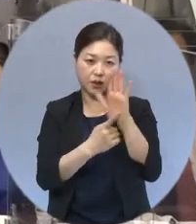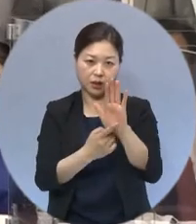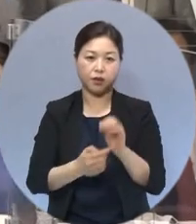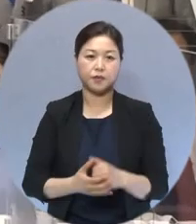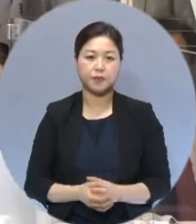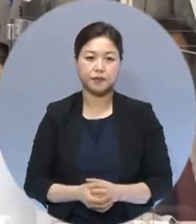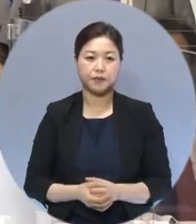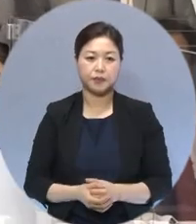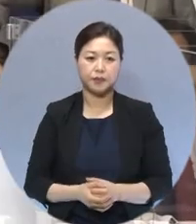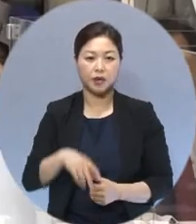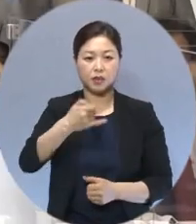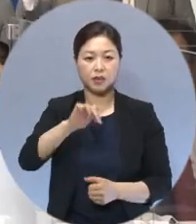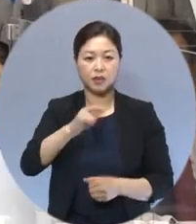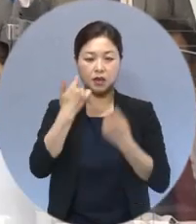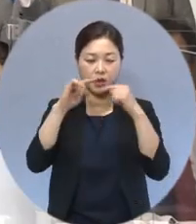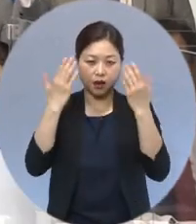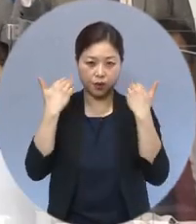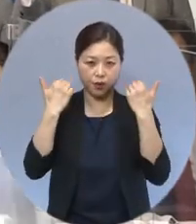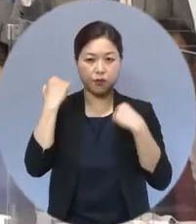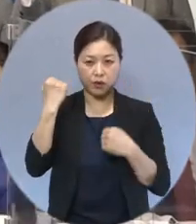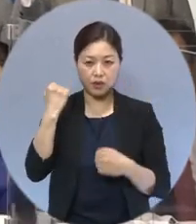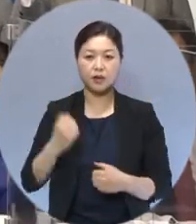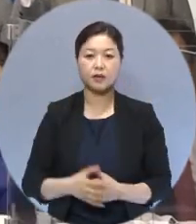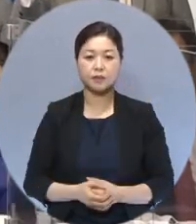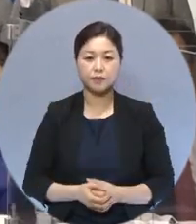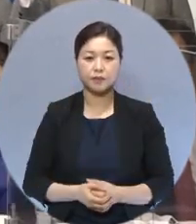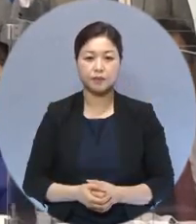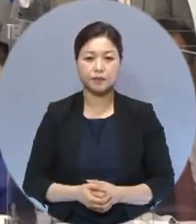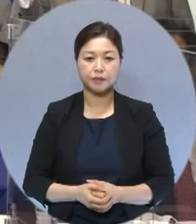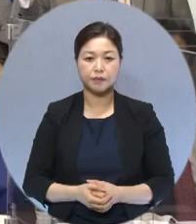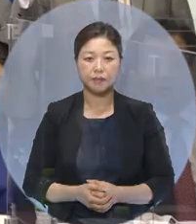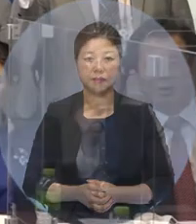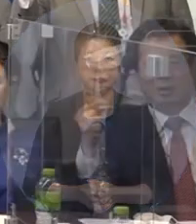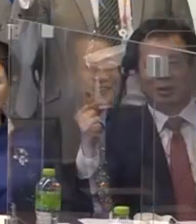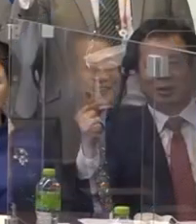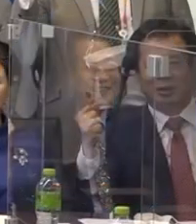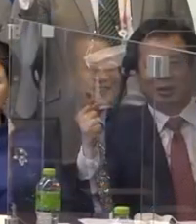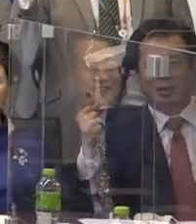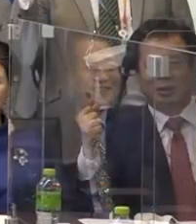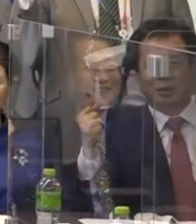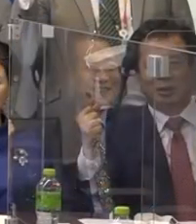신한대학교 화이팅! 복지TV 경기방송 정선입니다.